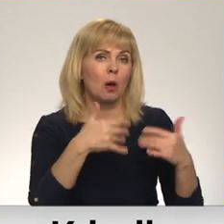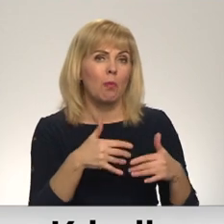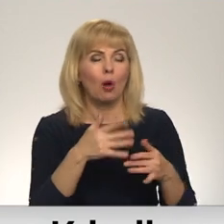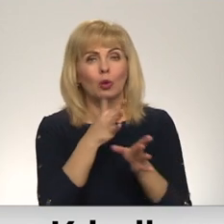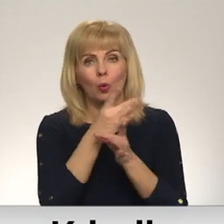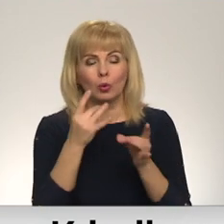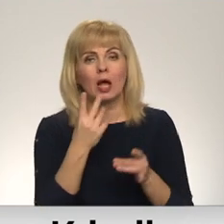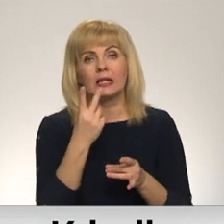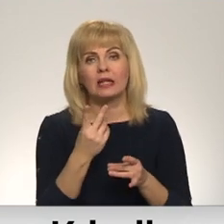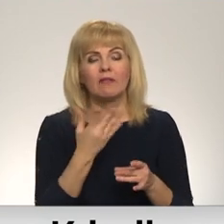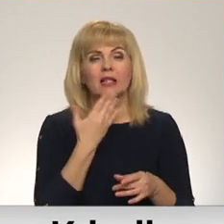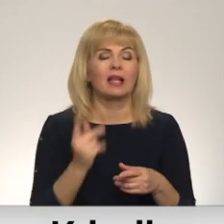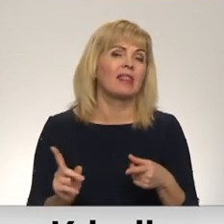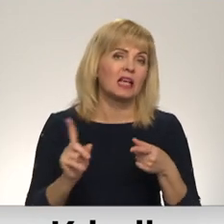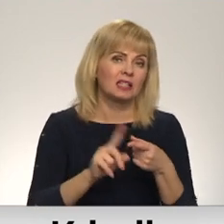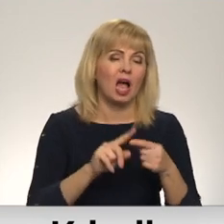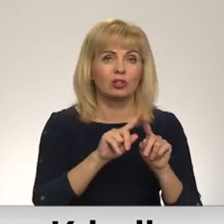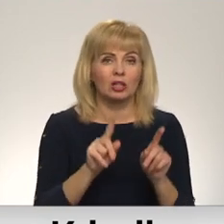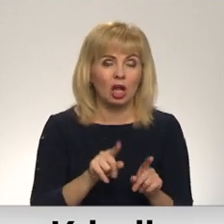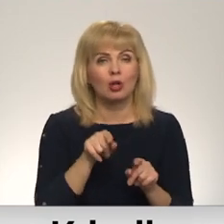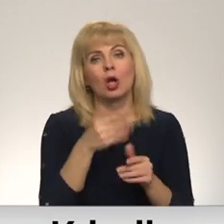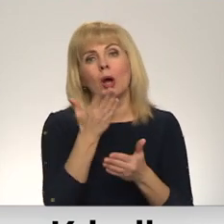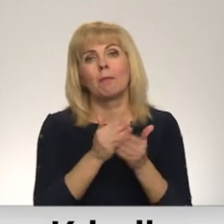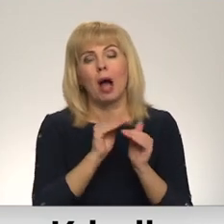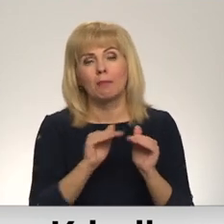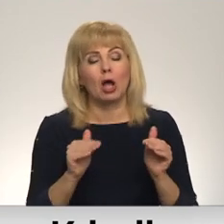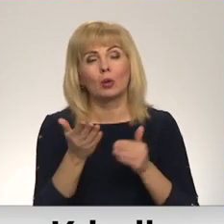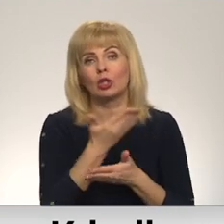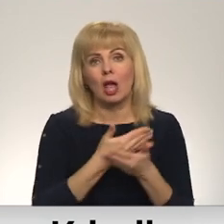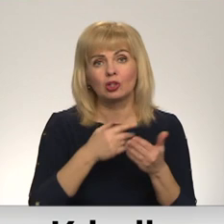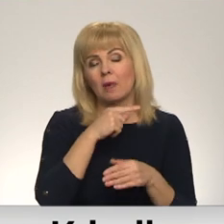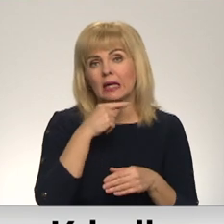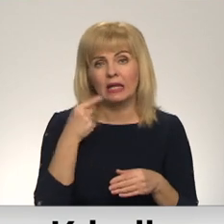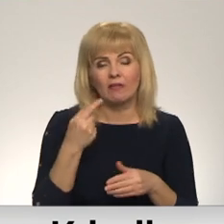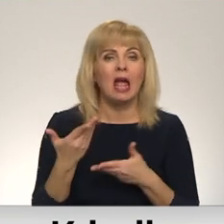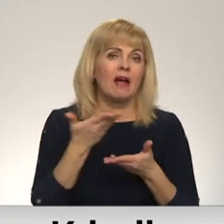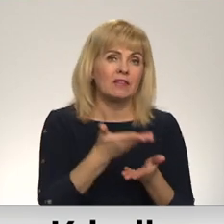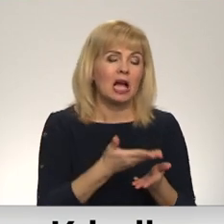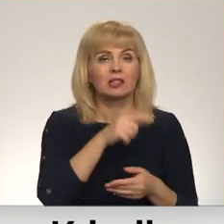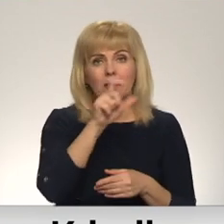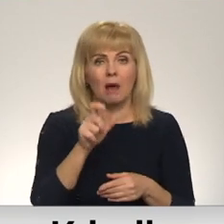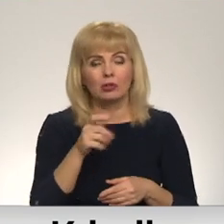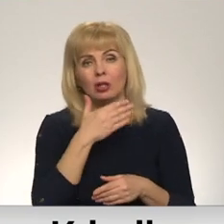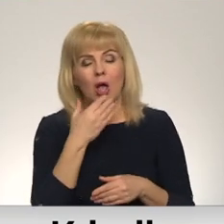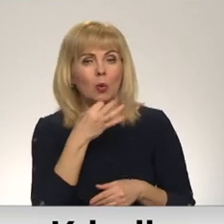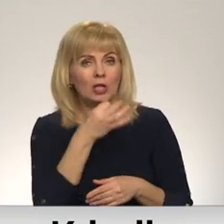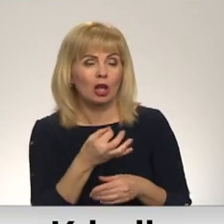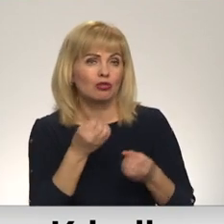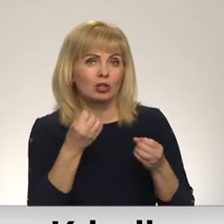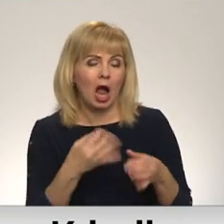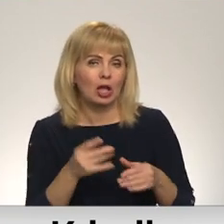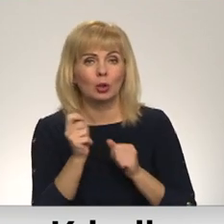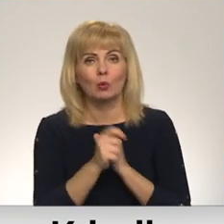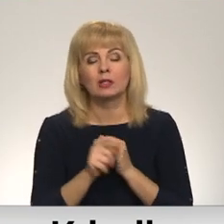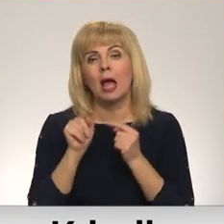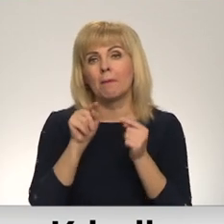kultūra ir divas nesaistītas lietas. Tā pamatojuma nesadarboties ar Krievijas viesmāksniekiem, kuri nav pauduši skaidru nosodījumu Krievijas